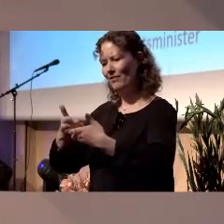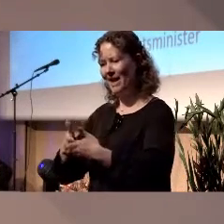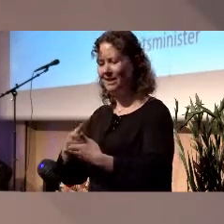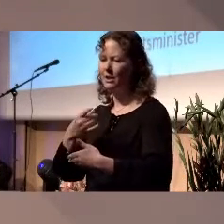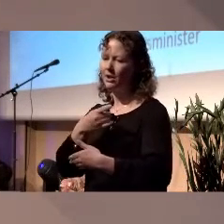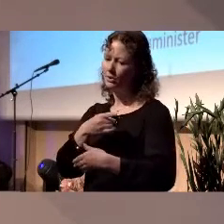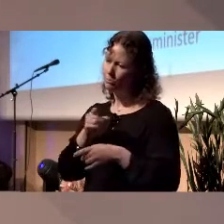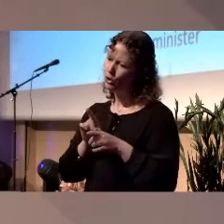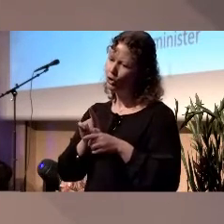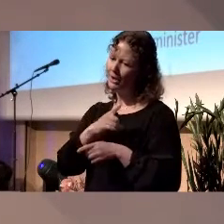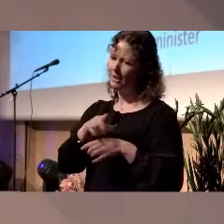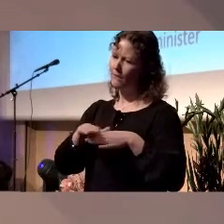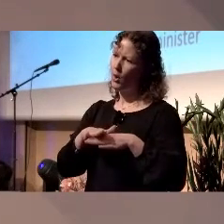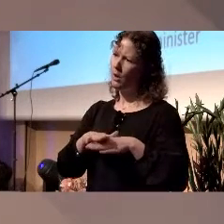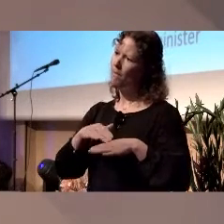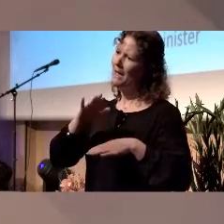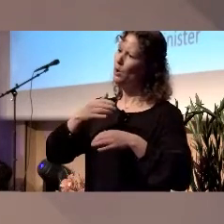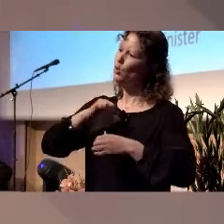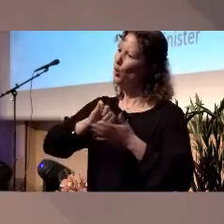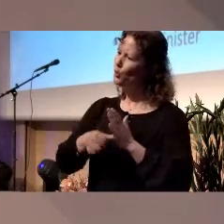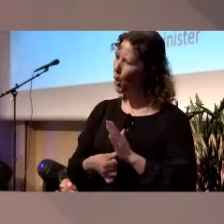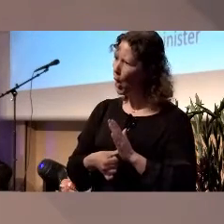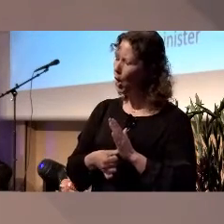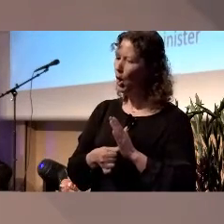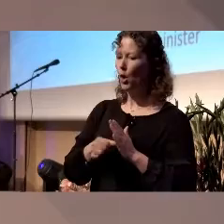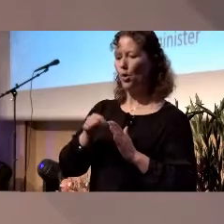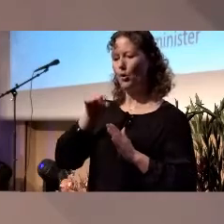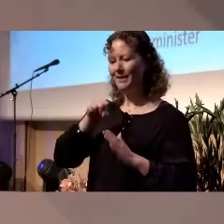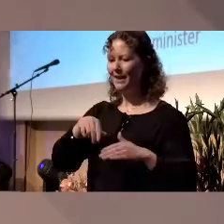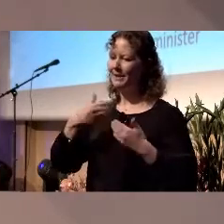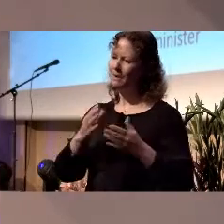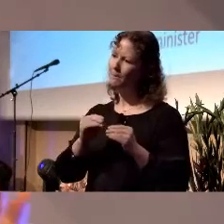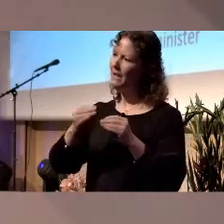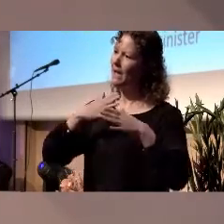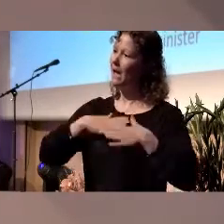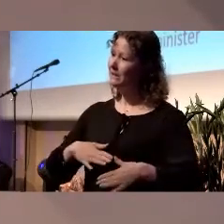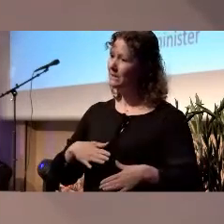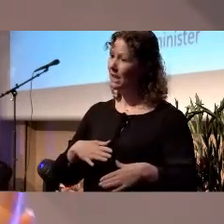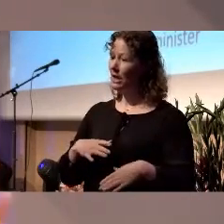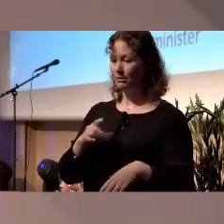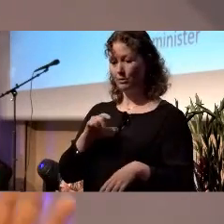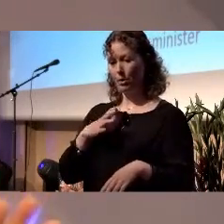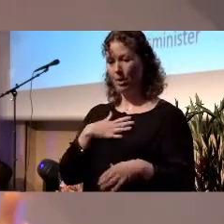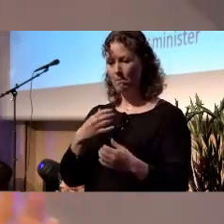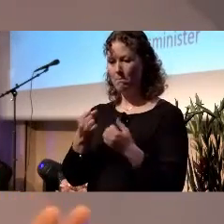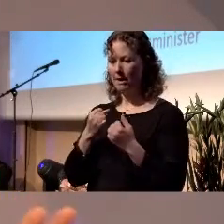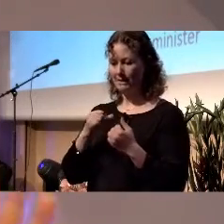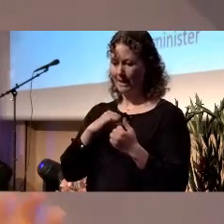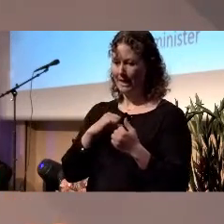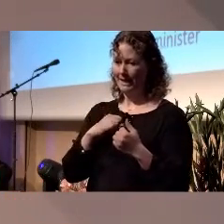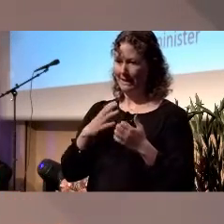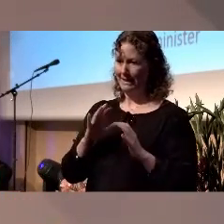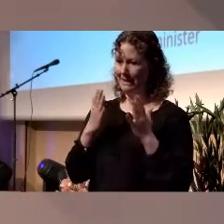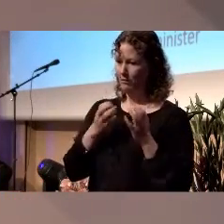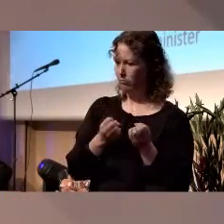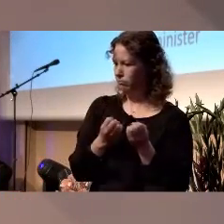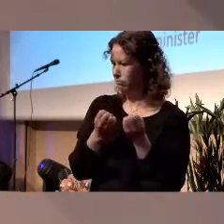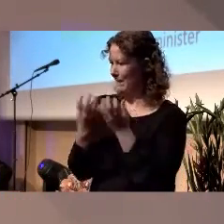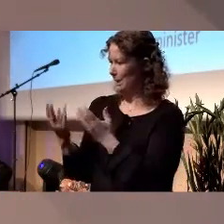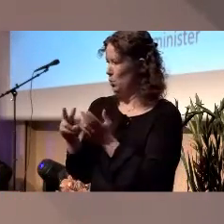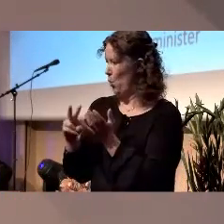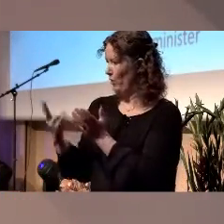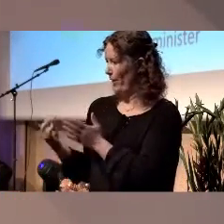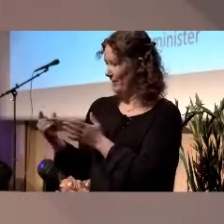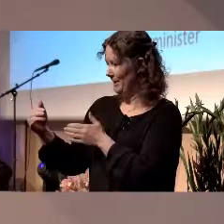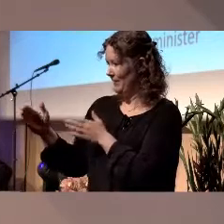til bedre helse. Det er ingenting som er verre hvis du har gitt makten i ditt liv over til noen andre for å definere det, enn